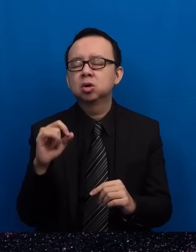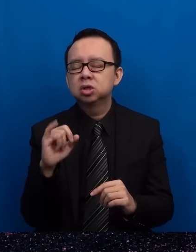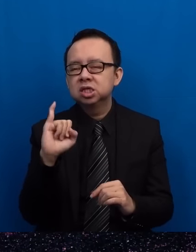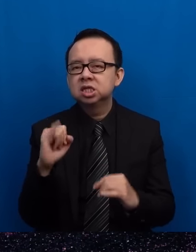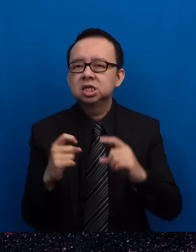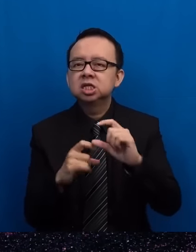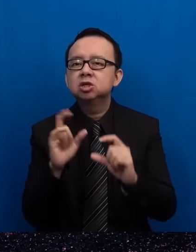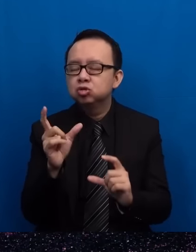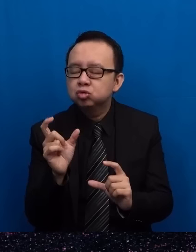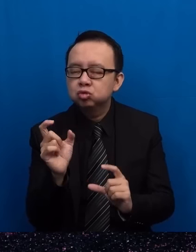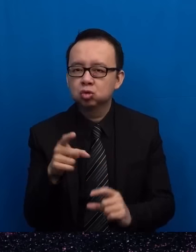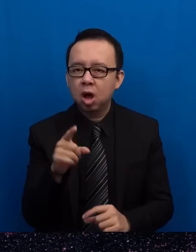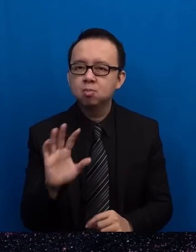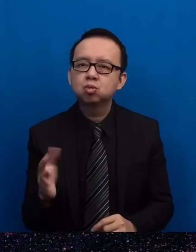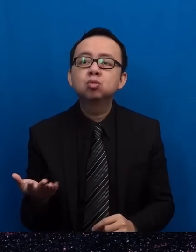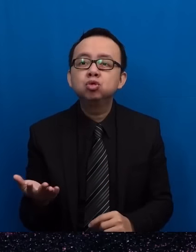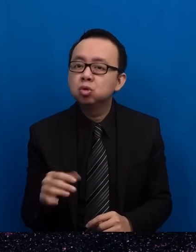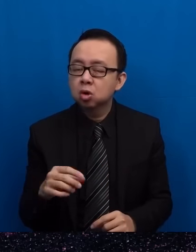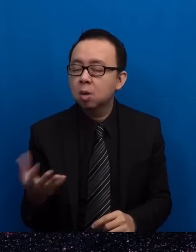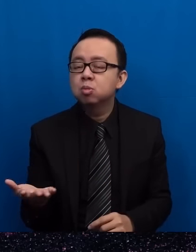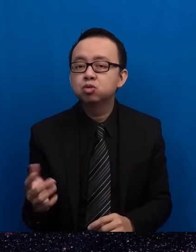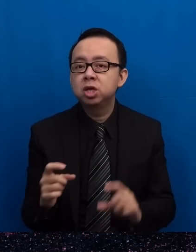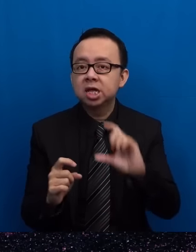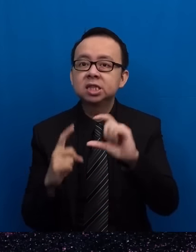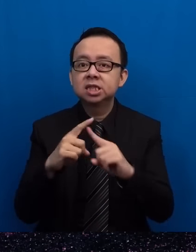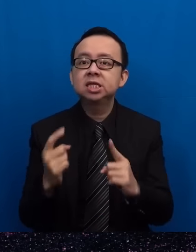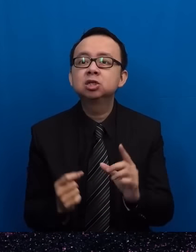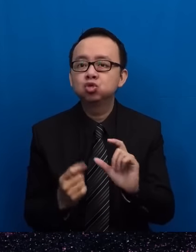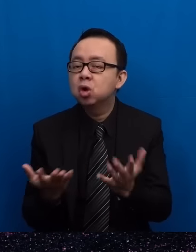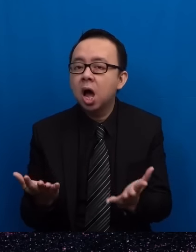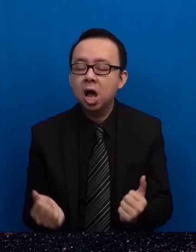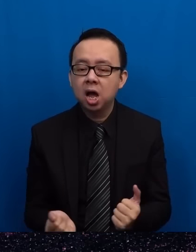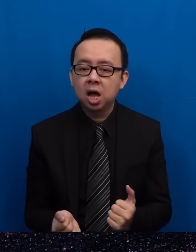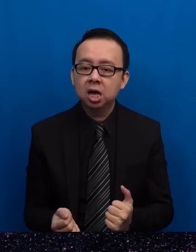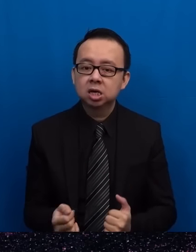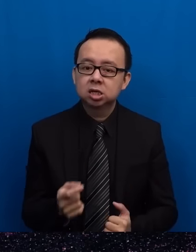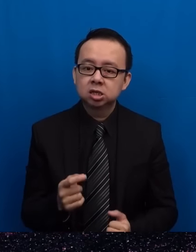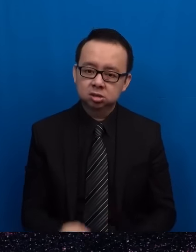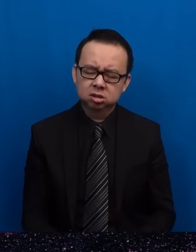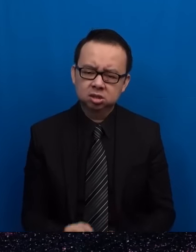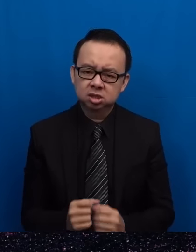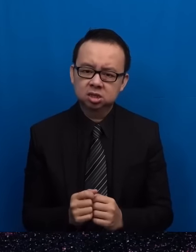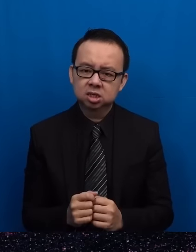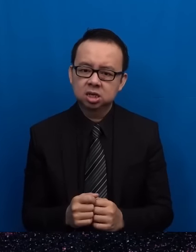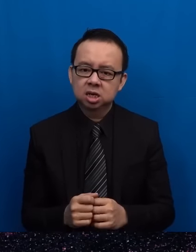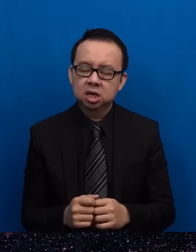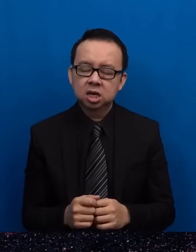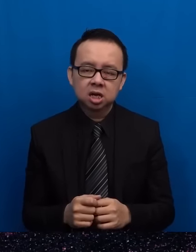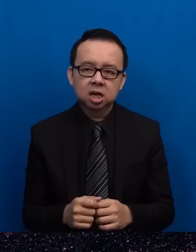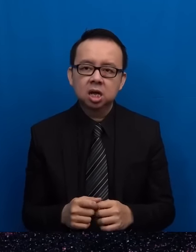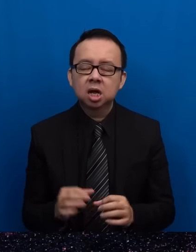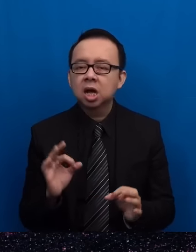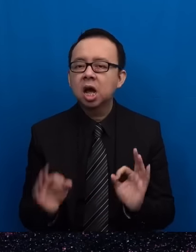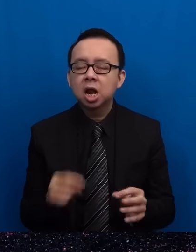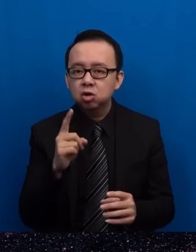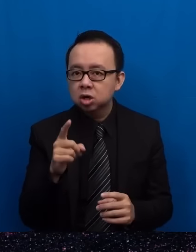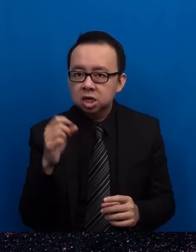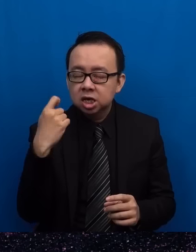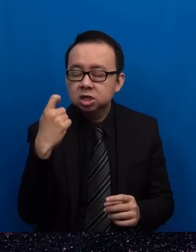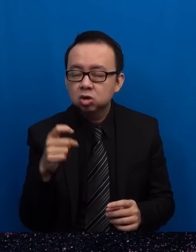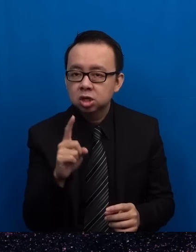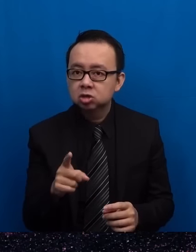Punya disinfektan? Jadi ada perbuatan yang lebih nekat, lebih